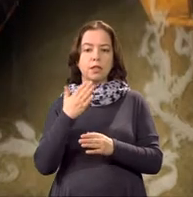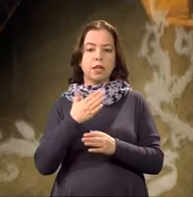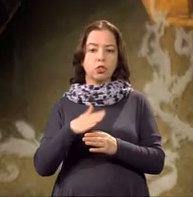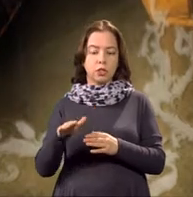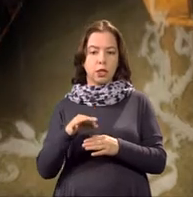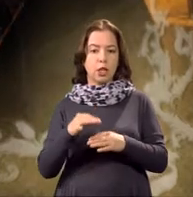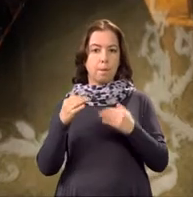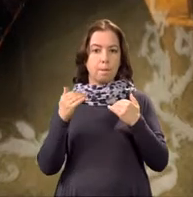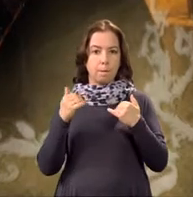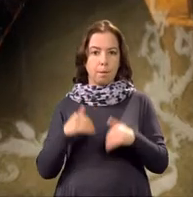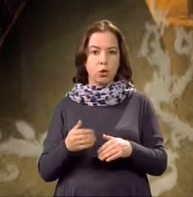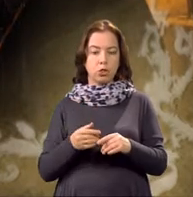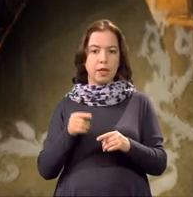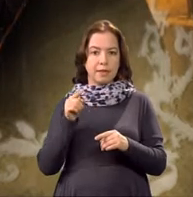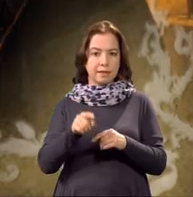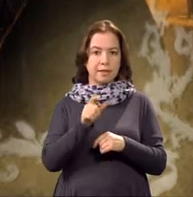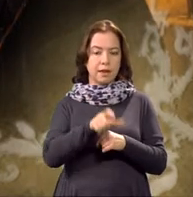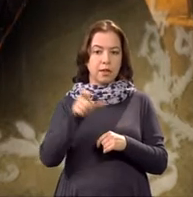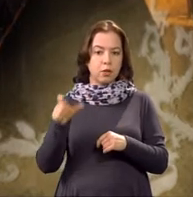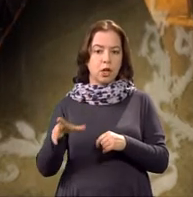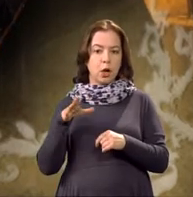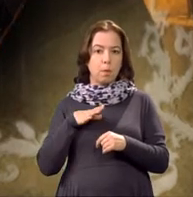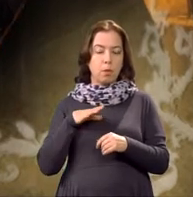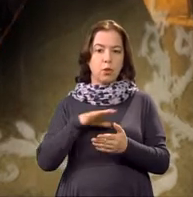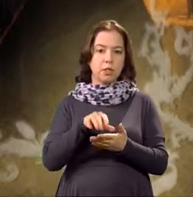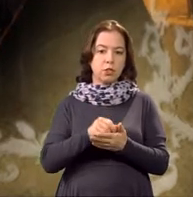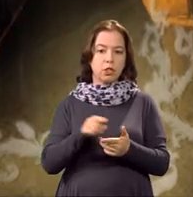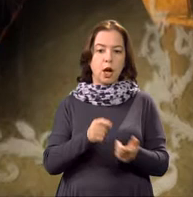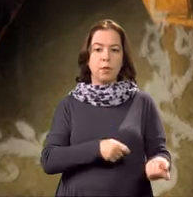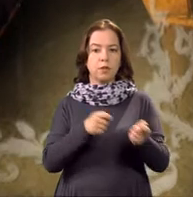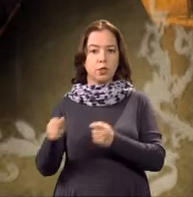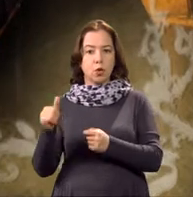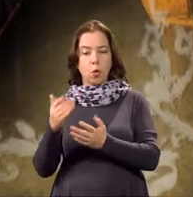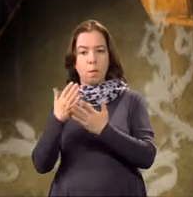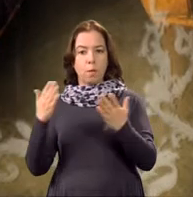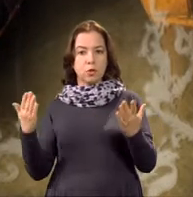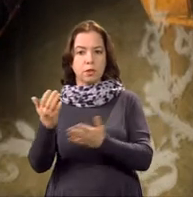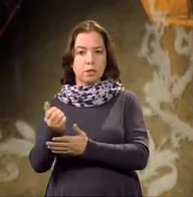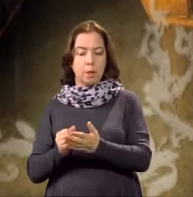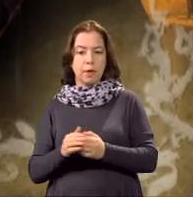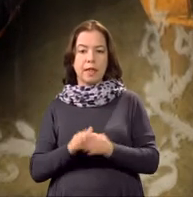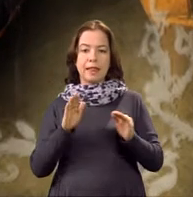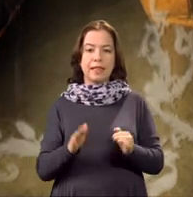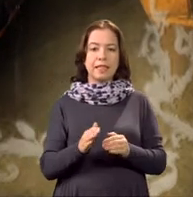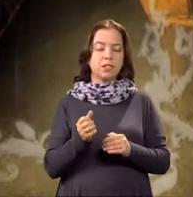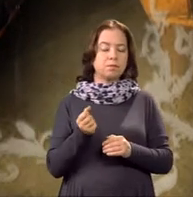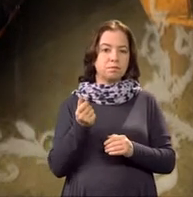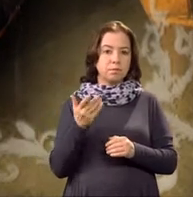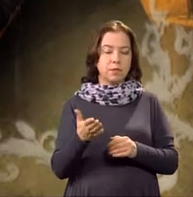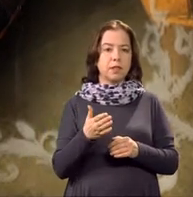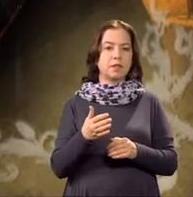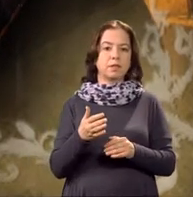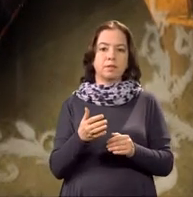пещер була або знищена, або вивезена в музейні сховища чи археологічні запасники. Лише невелика частина мощей глав